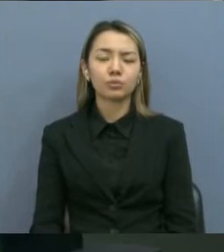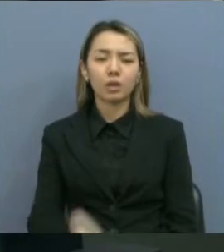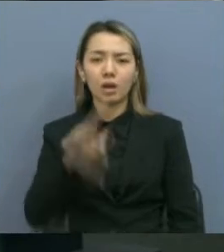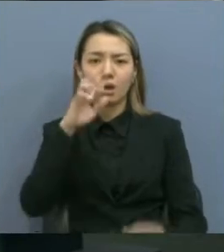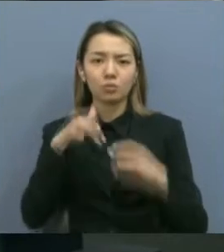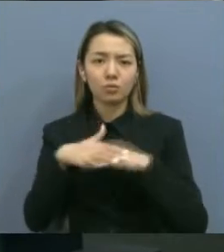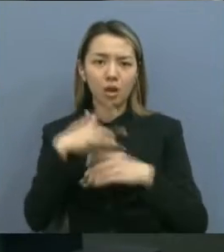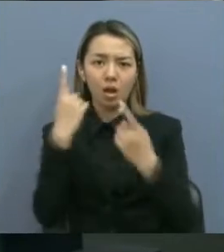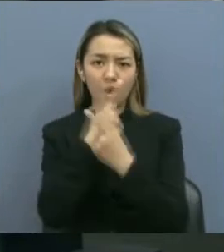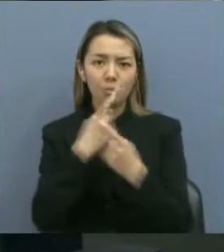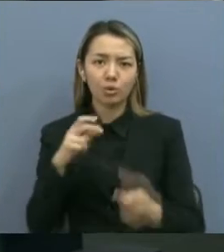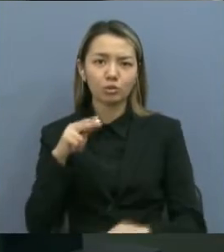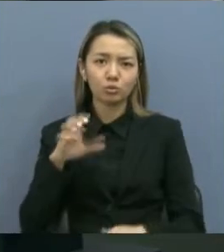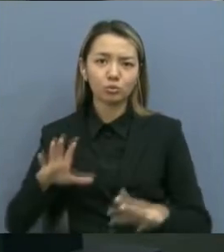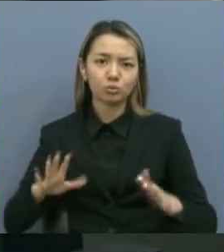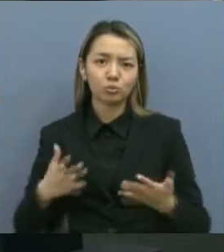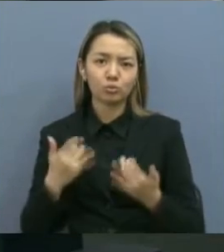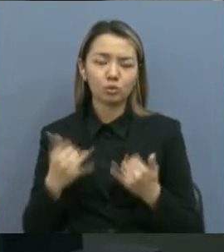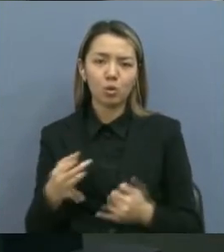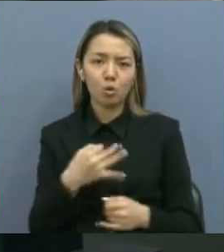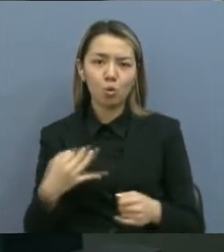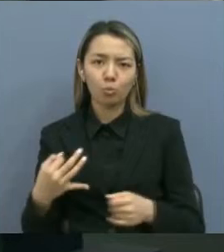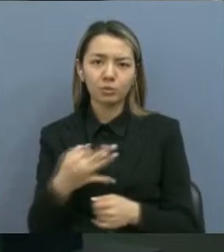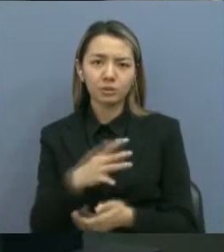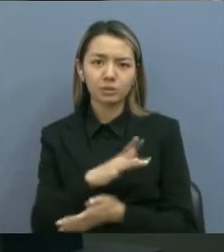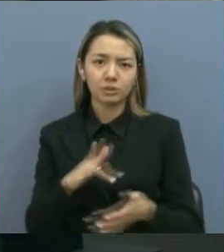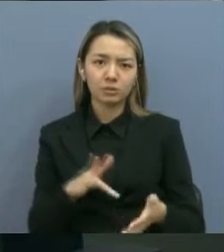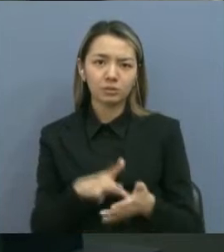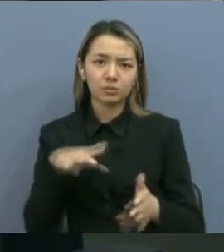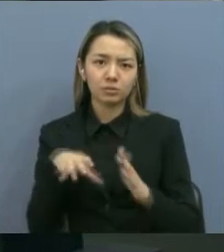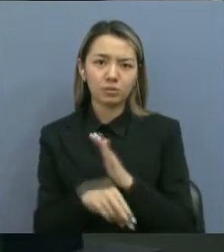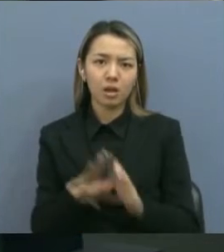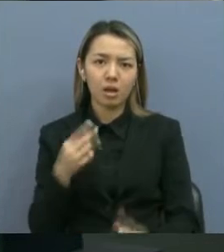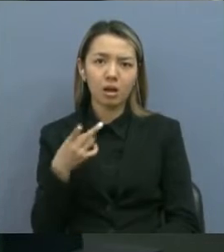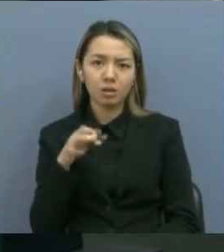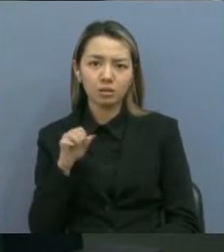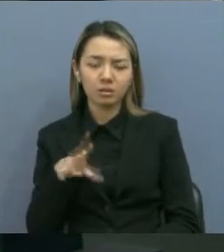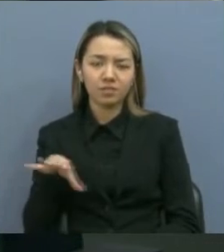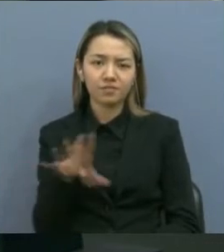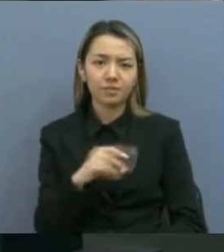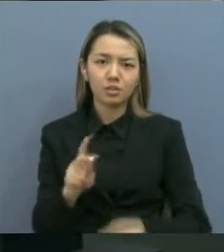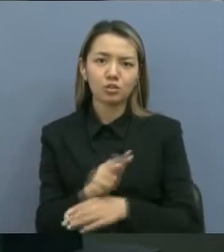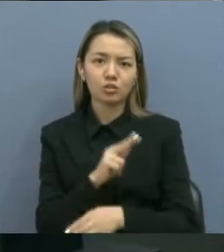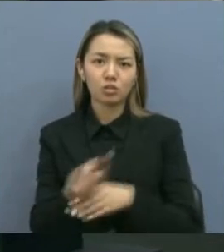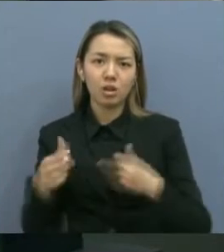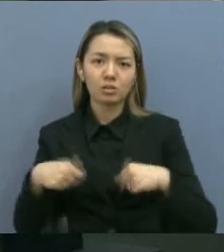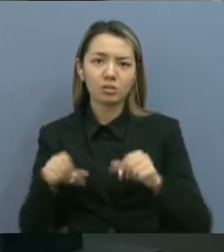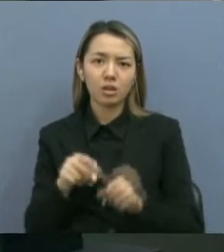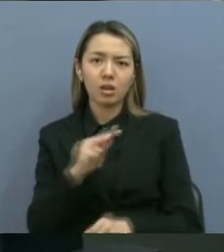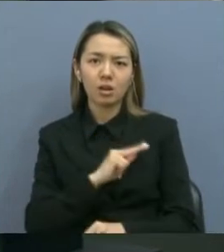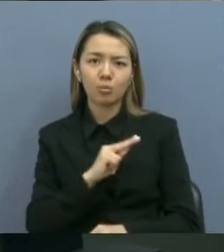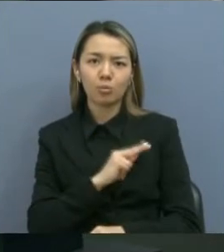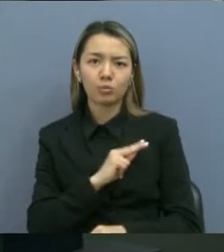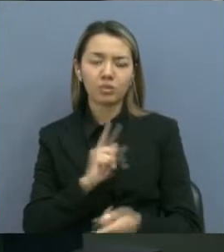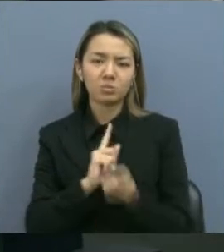Елімізде жарияланған төтенше жағдай режимі мен облыс аймағында енгізілген карантинге орай барлық емдеу мекемелерінің жұмыс